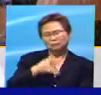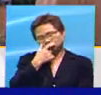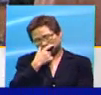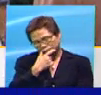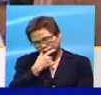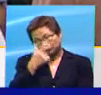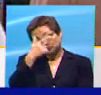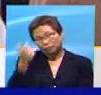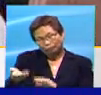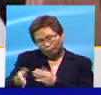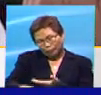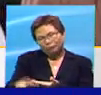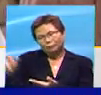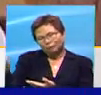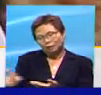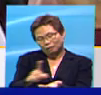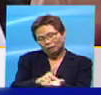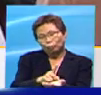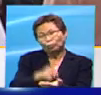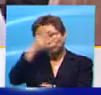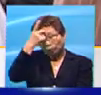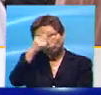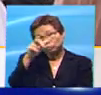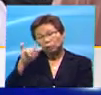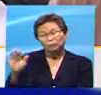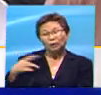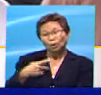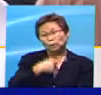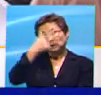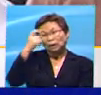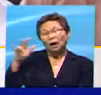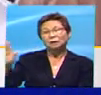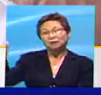pemberian Datuk Seri yang mana kita menganggapkan beliau